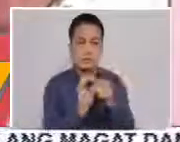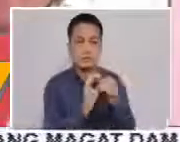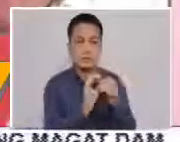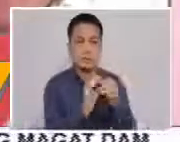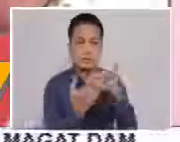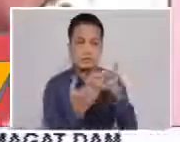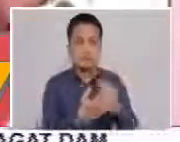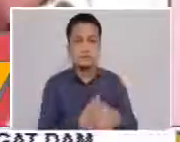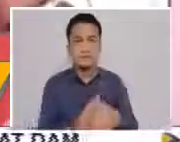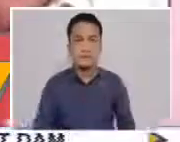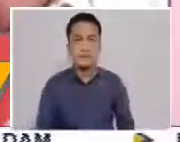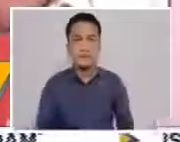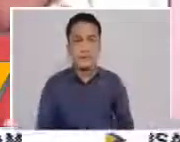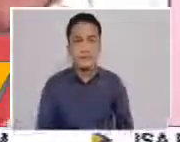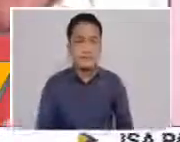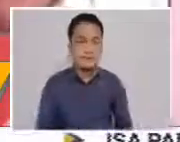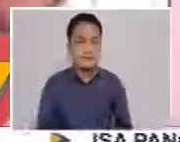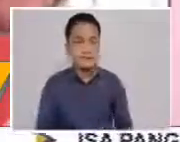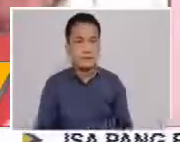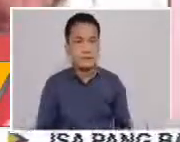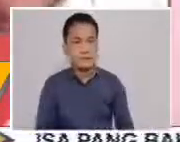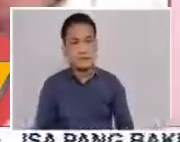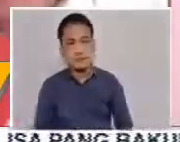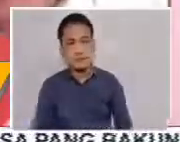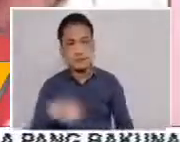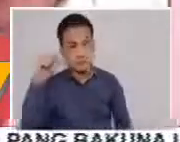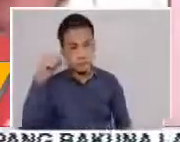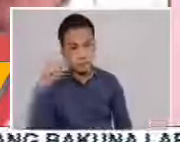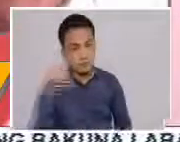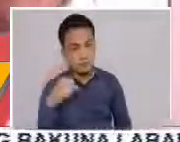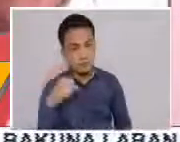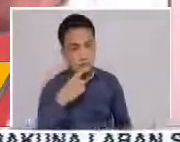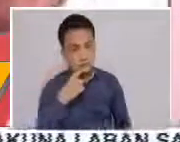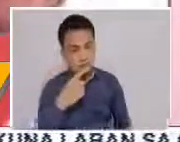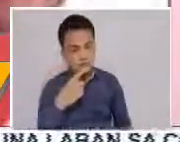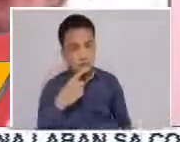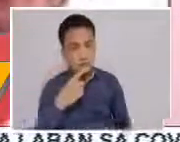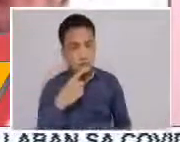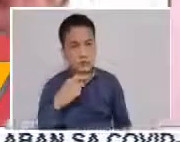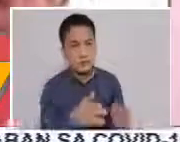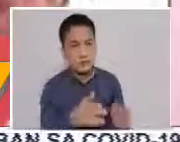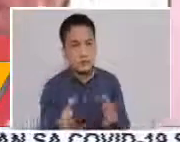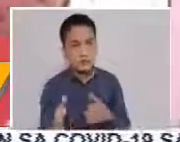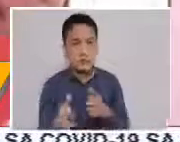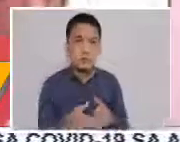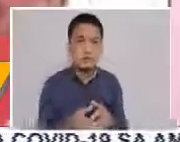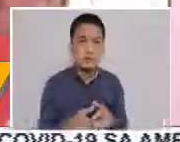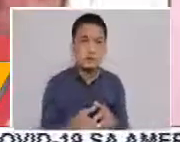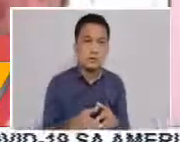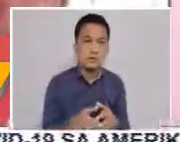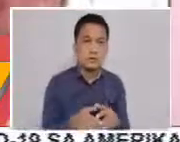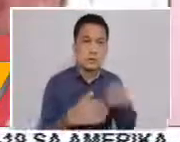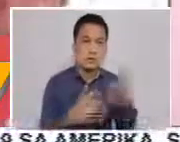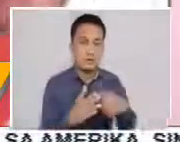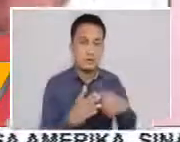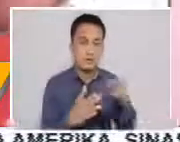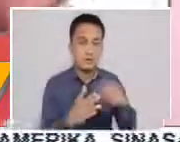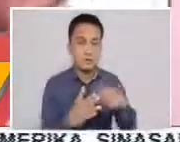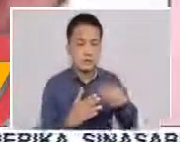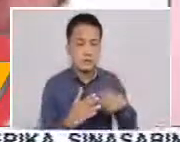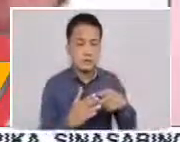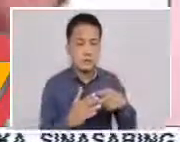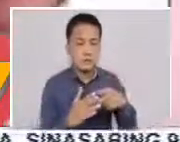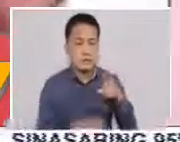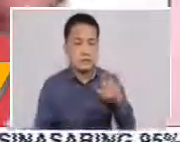ng programa na yan. Ang pangako naman po nila, by next year po may papatupad po, yun pong phase 2, yung easy trip na RFID,